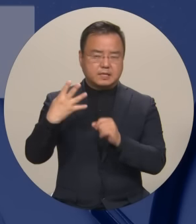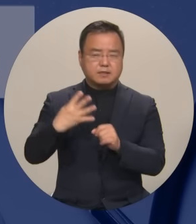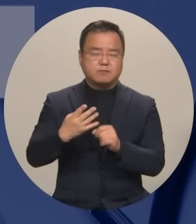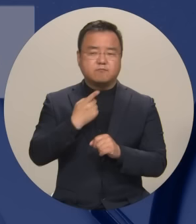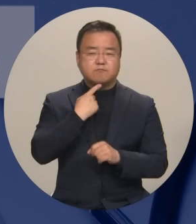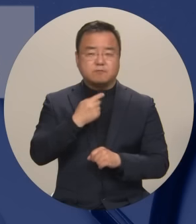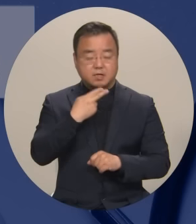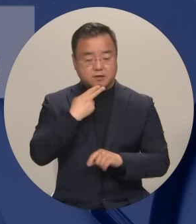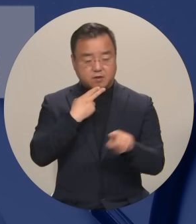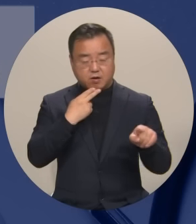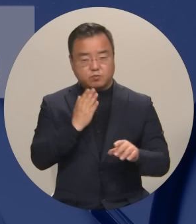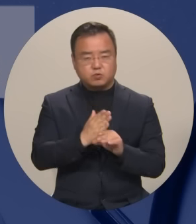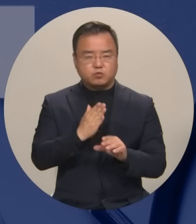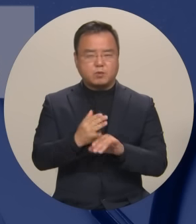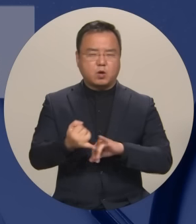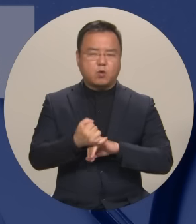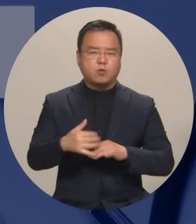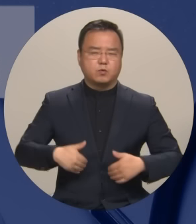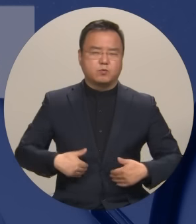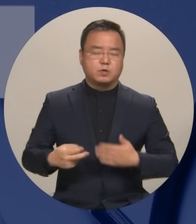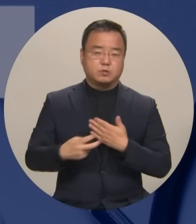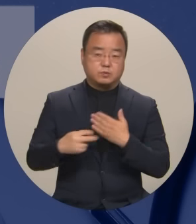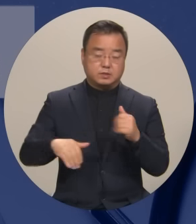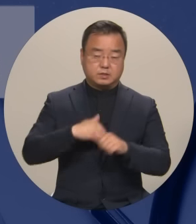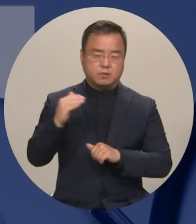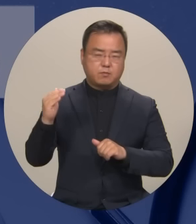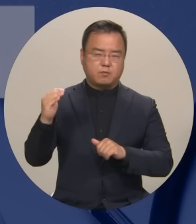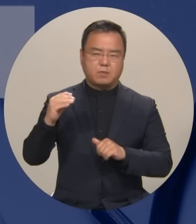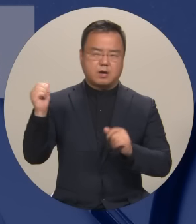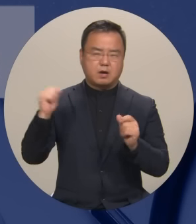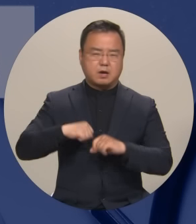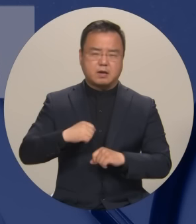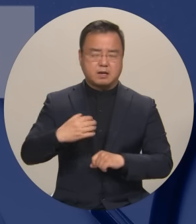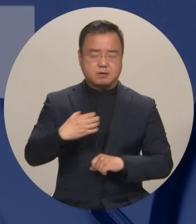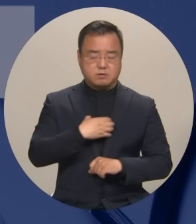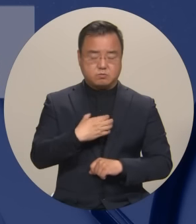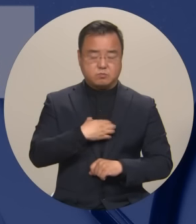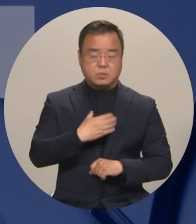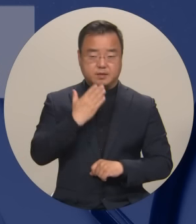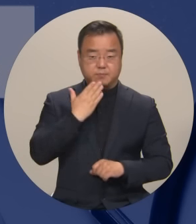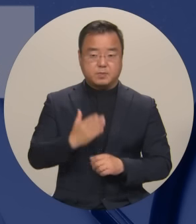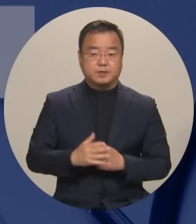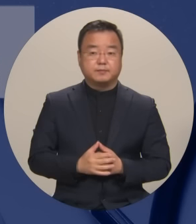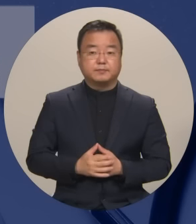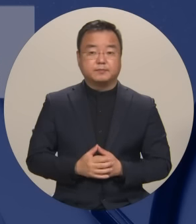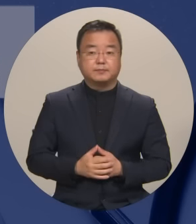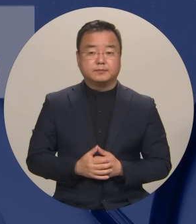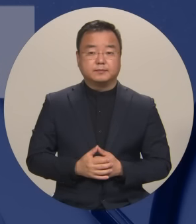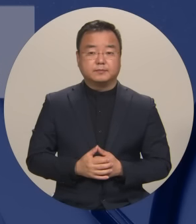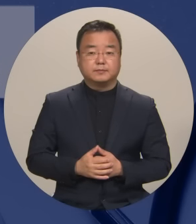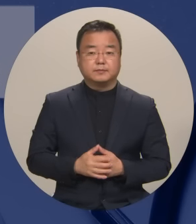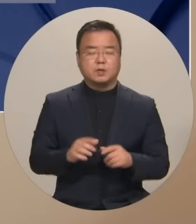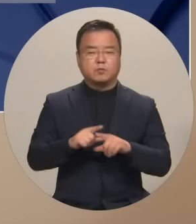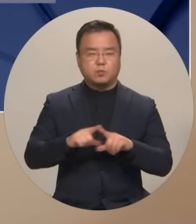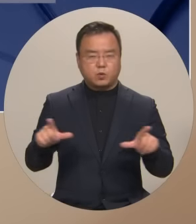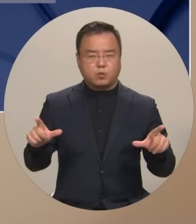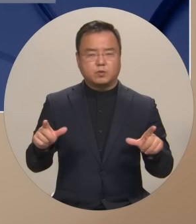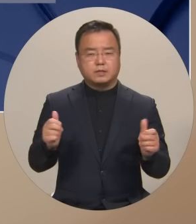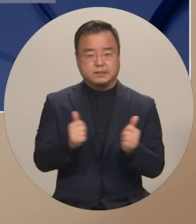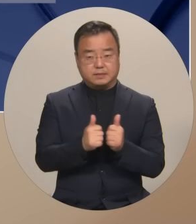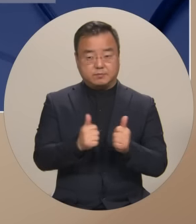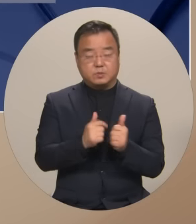특히 사람이 부족한 필수 의료 분야가 가장 큰 타격을 입을 것이라고 의료계는 우려하고 있습니다 일반적으로 남성 의사들의